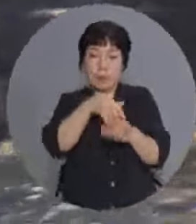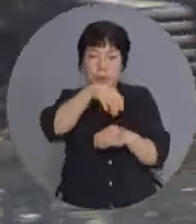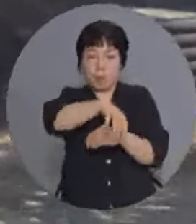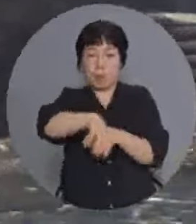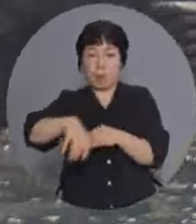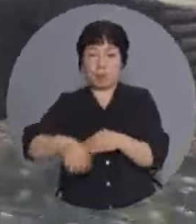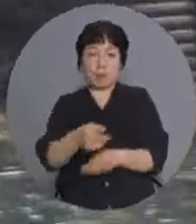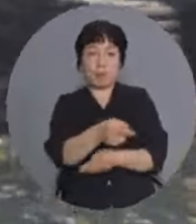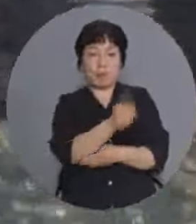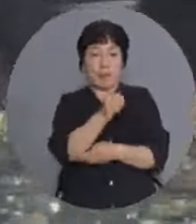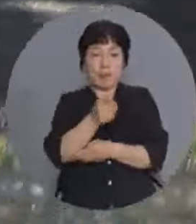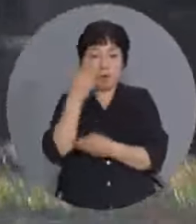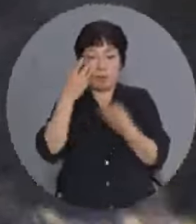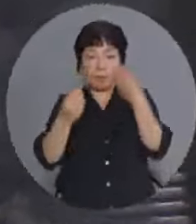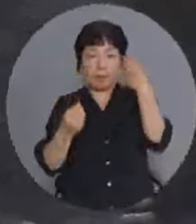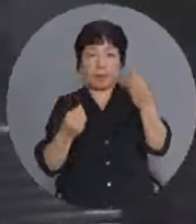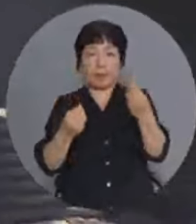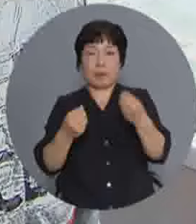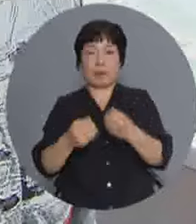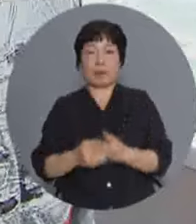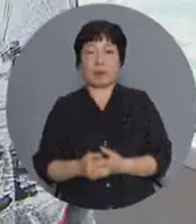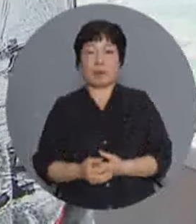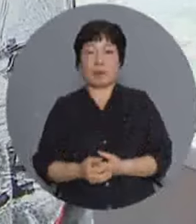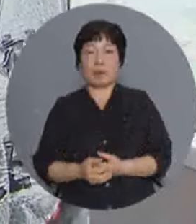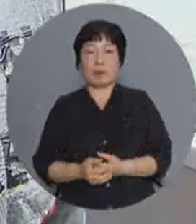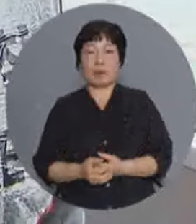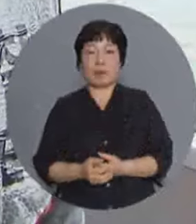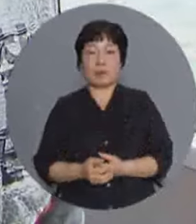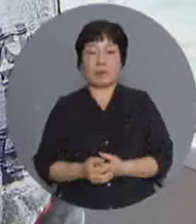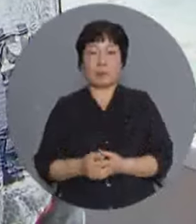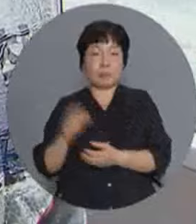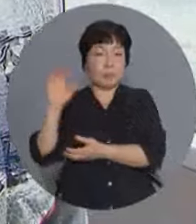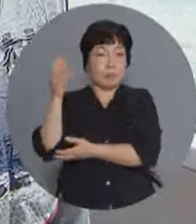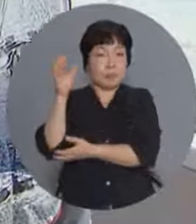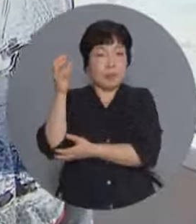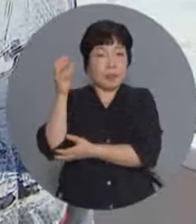곳에서 낚시를 하는 사람들이 많습니다.